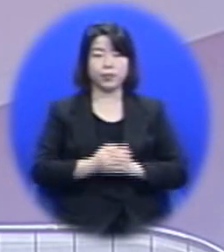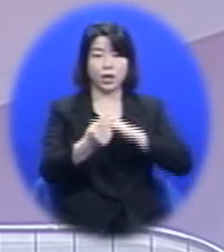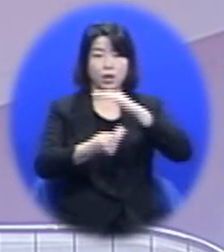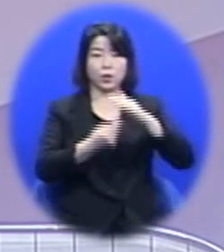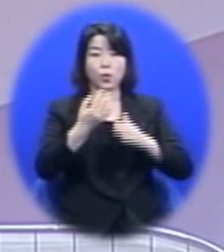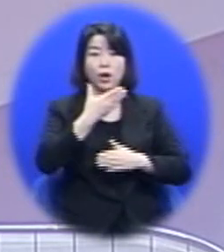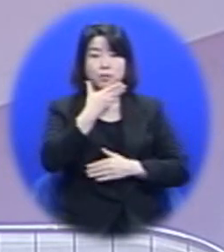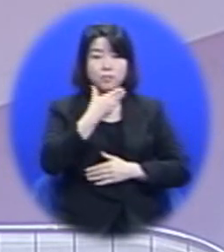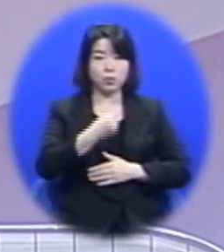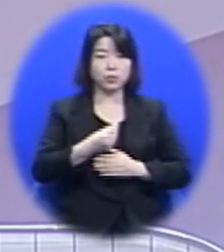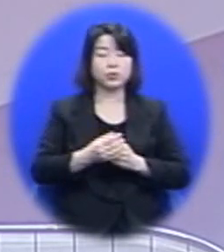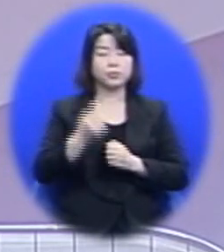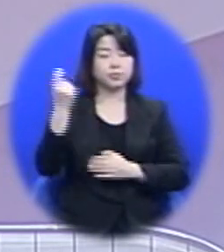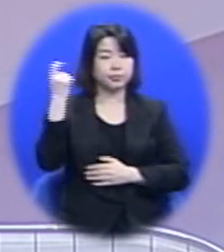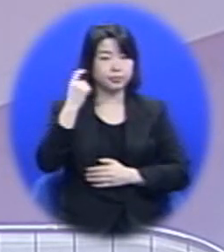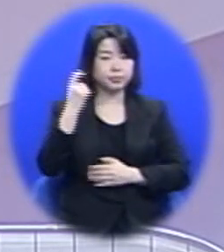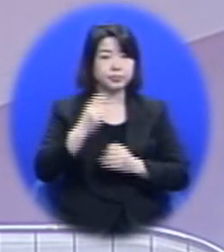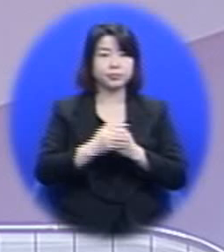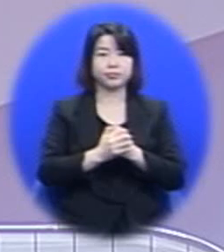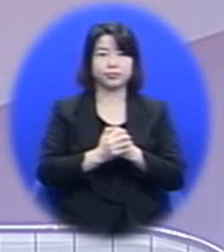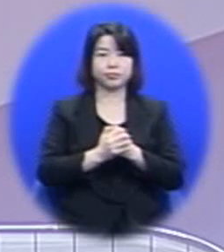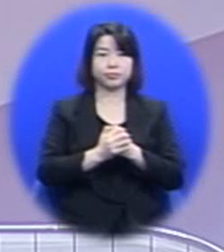요한복음